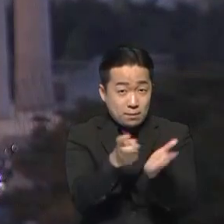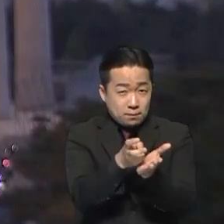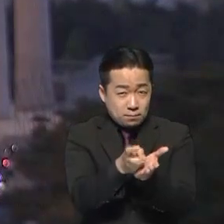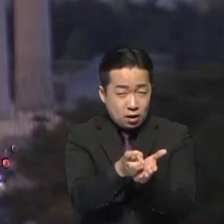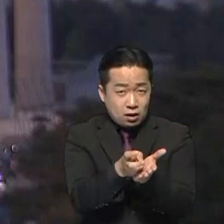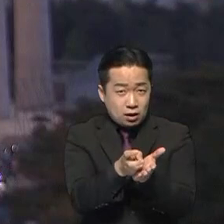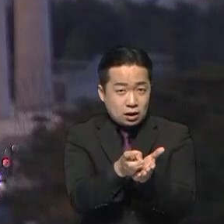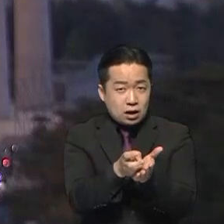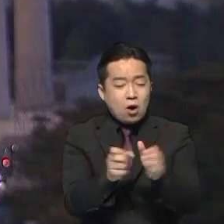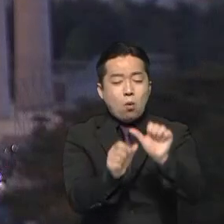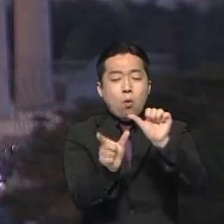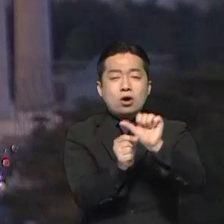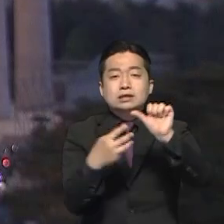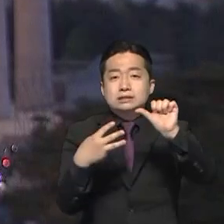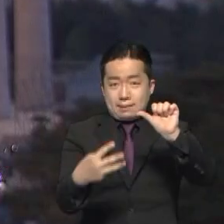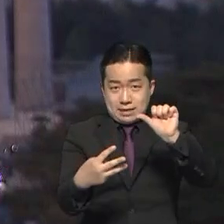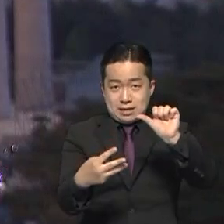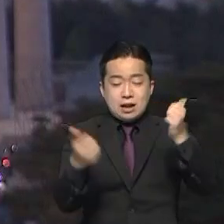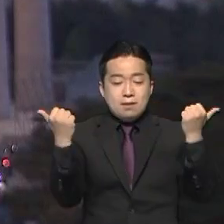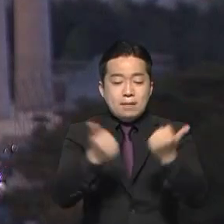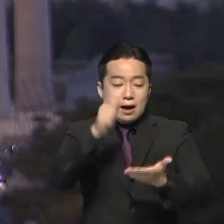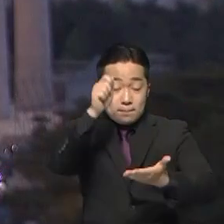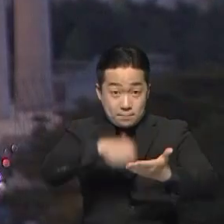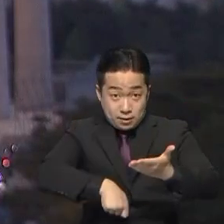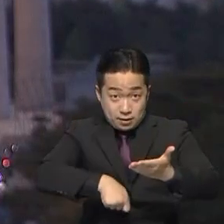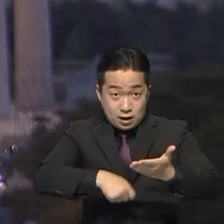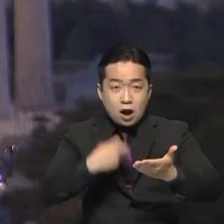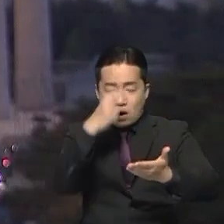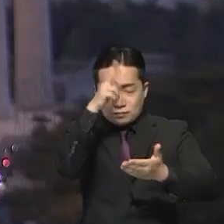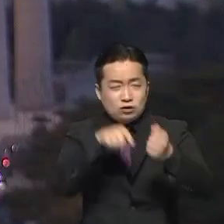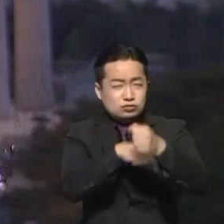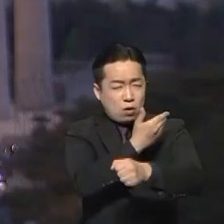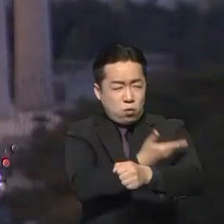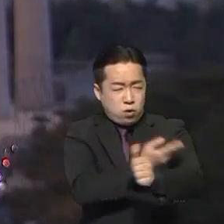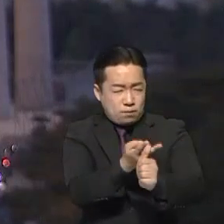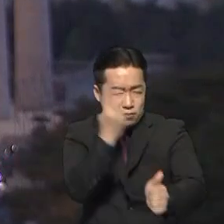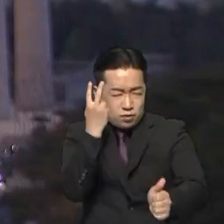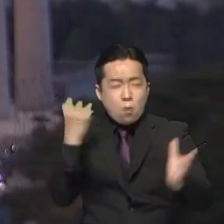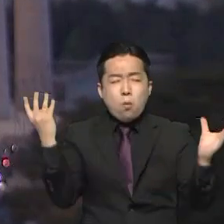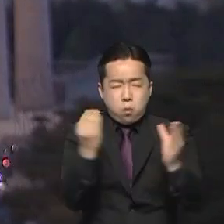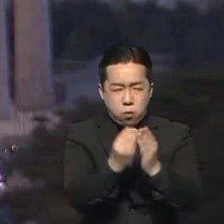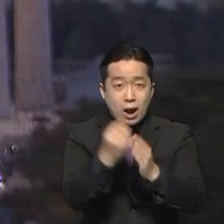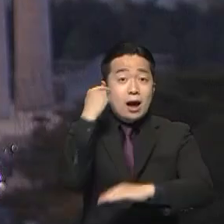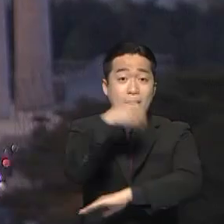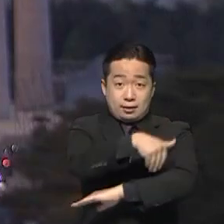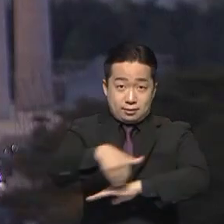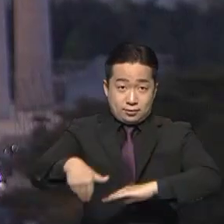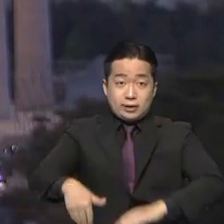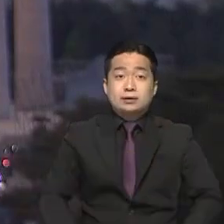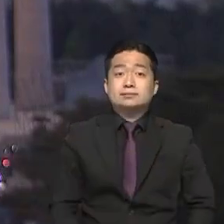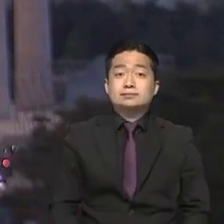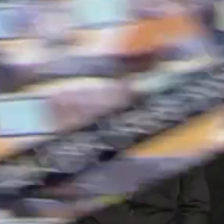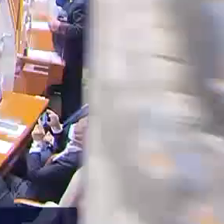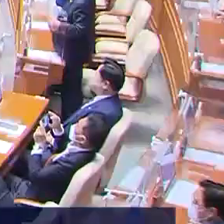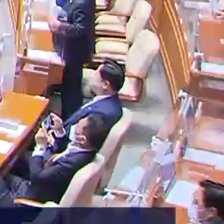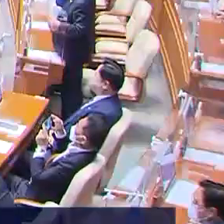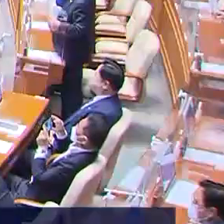국회 본회의에서 처리해 이른바 검수완박 입법을 완료하겠다는 방침입니다. SBS 강청환입니다.